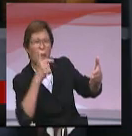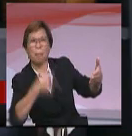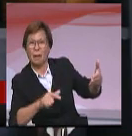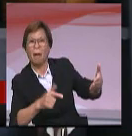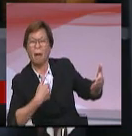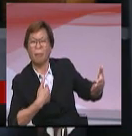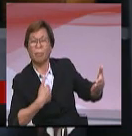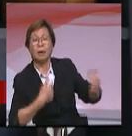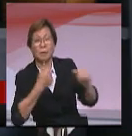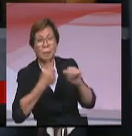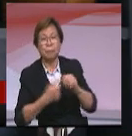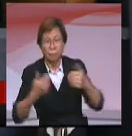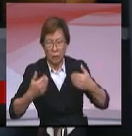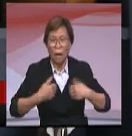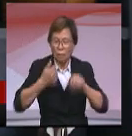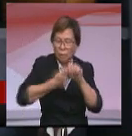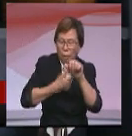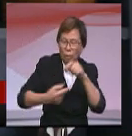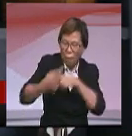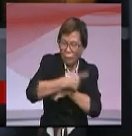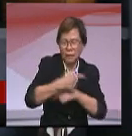Walaupun setiap hari masih ada